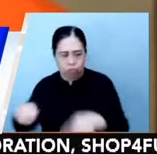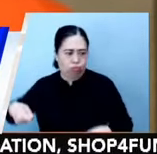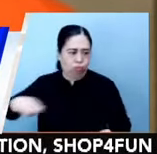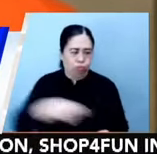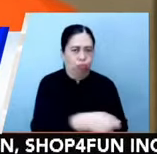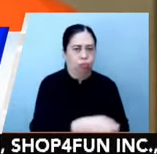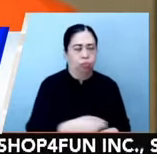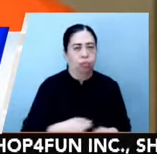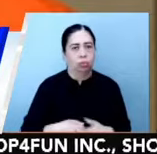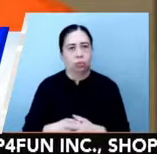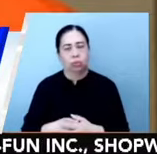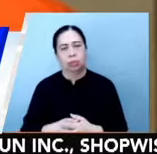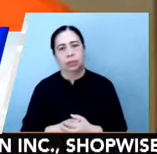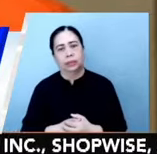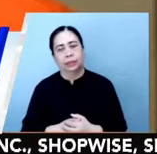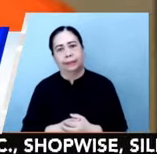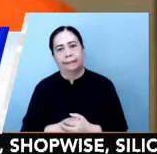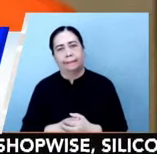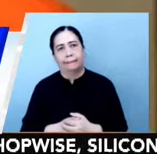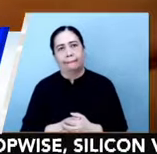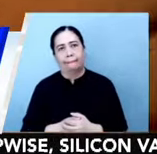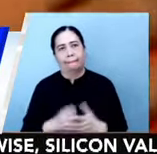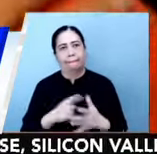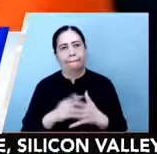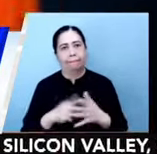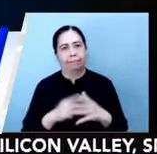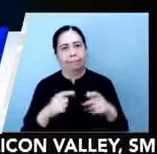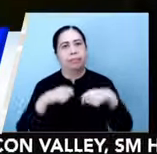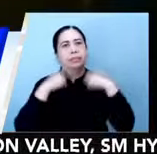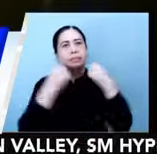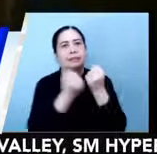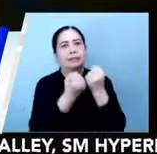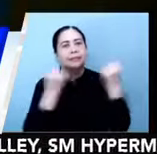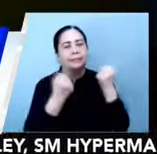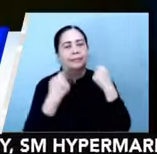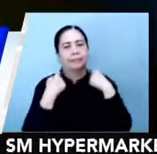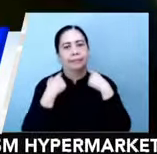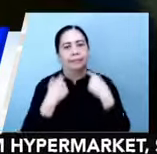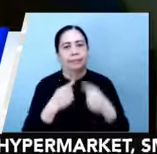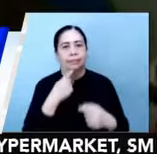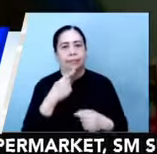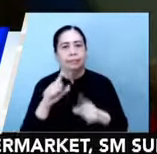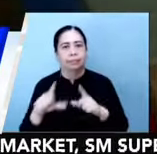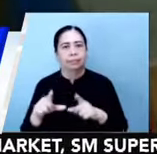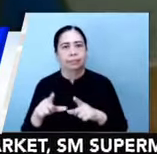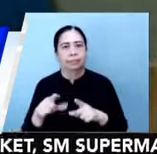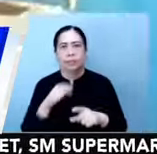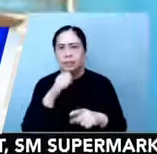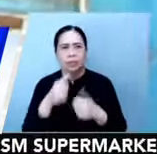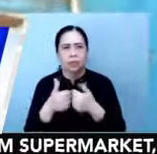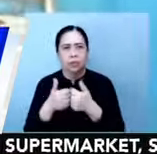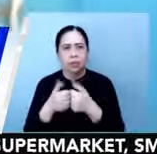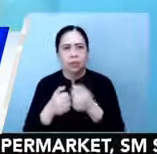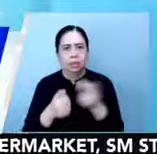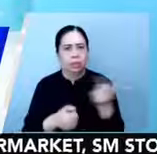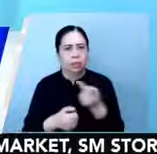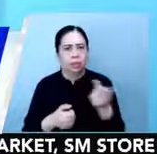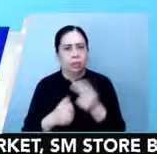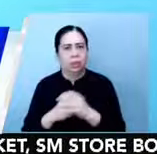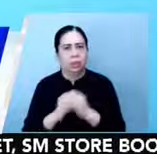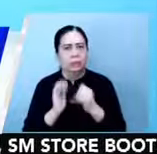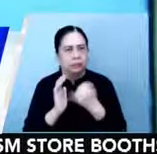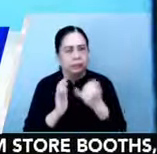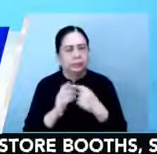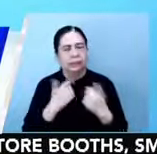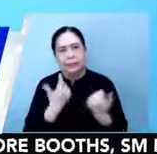taas. Tapos tinali ko yung leg niya. Ayon sa suspect, hindi sila magkasintahan ng biktima. Nagsisisi raw siya sa